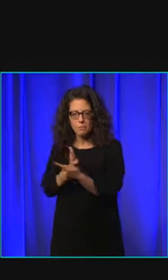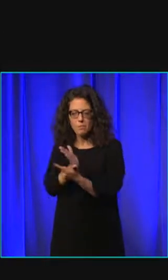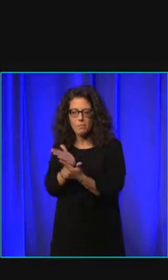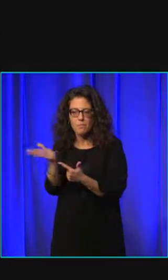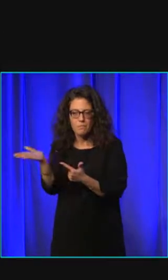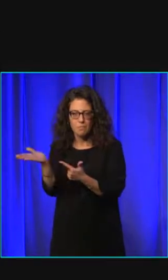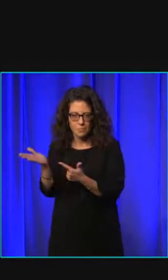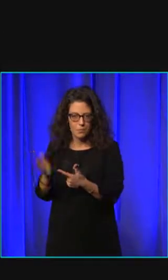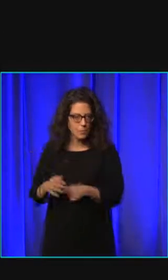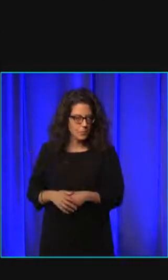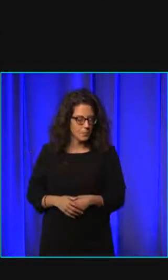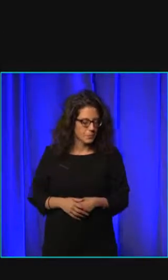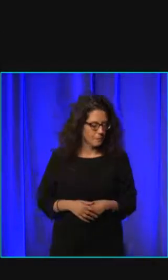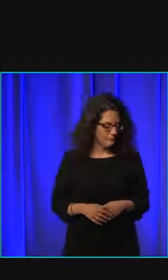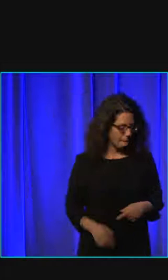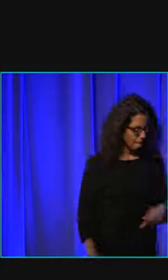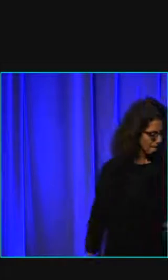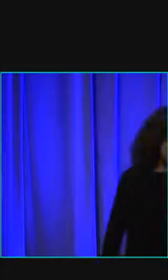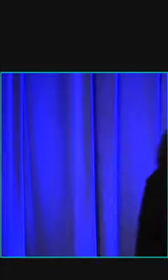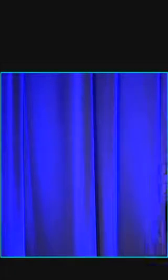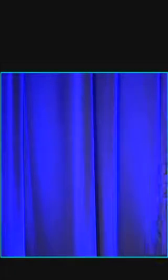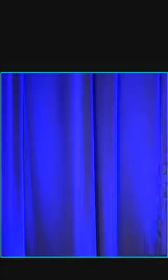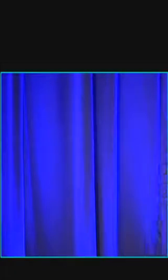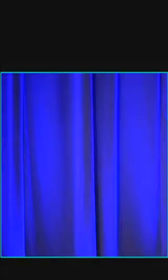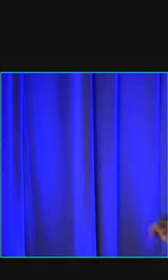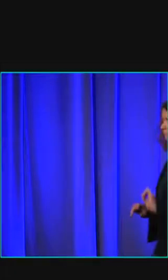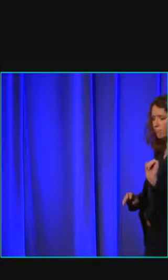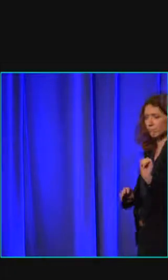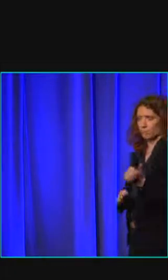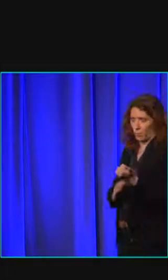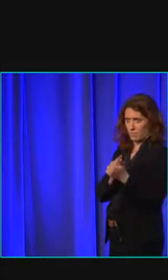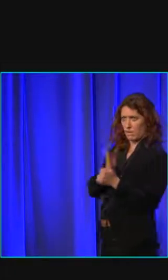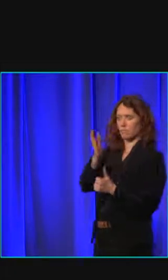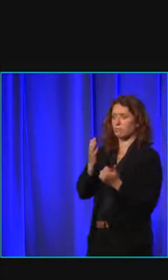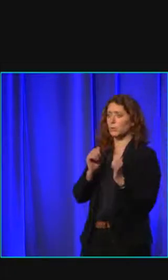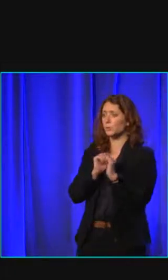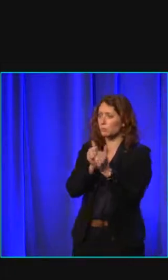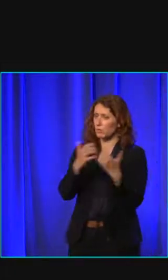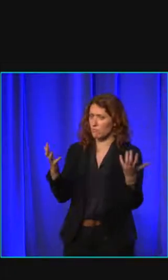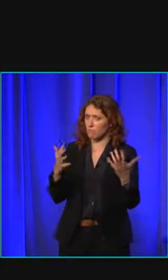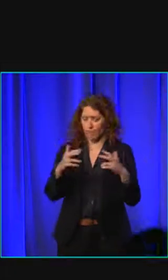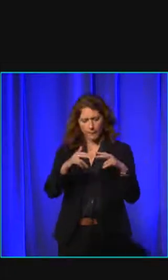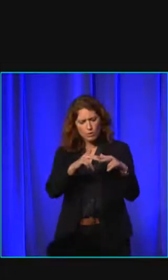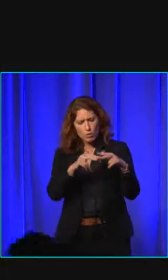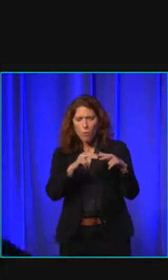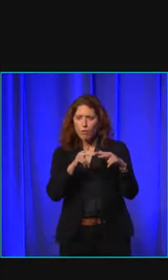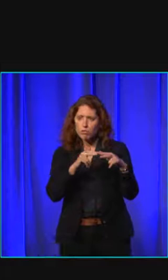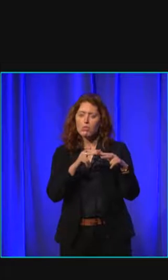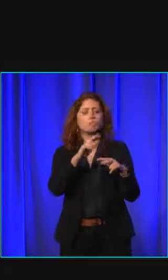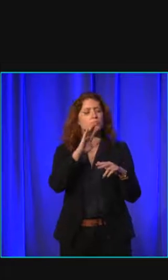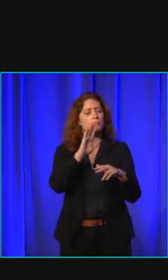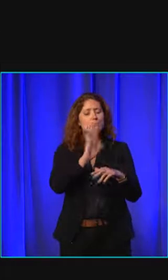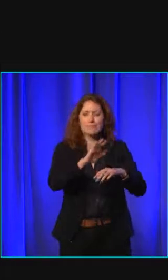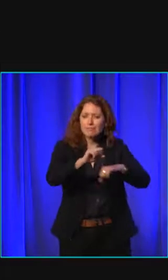de connaissances. Le premier type de connaissance est l'équivalence neuronale entre une action exécutée et